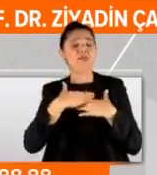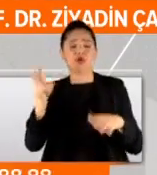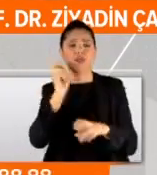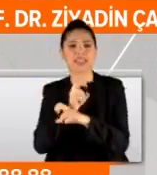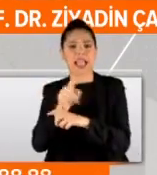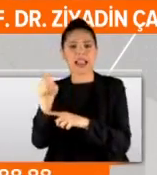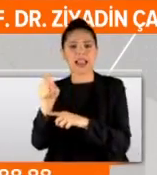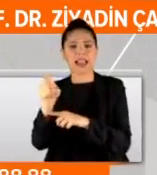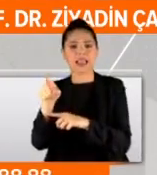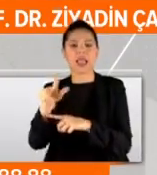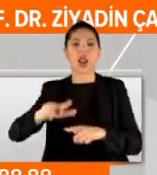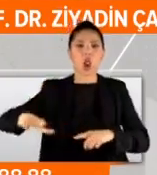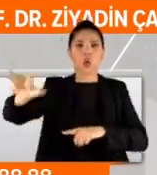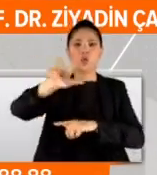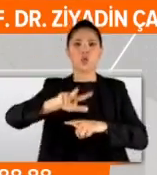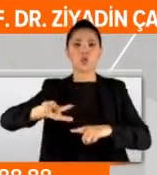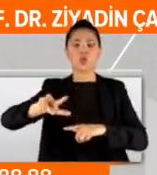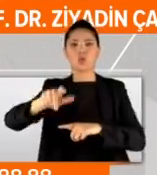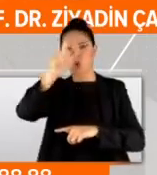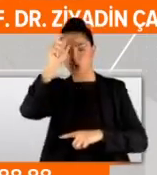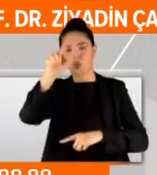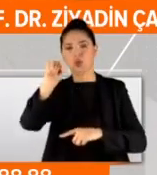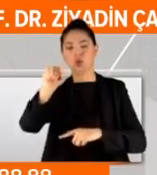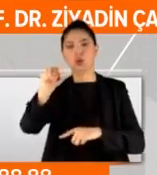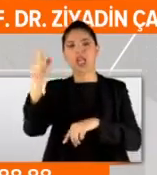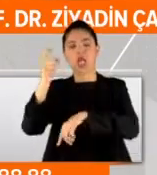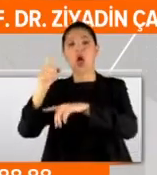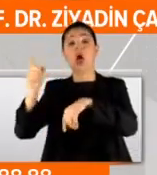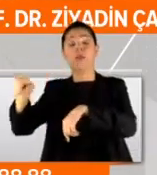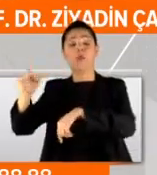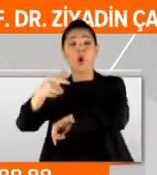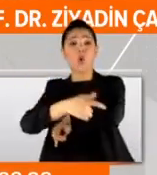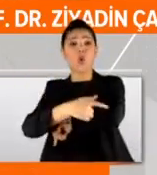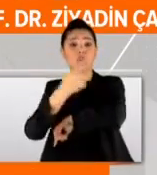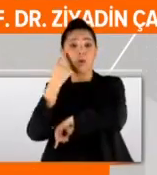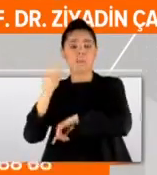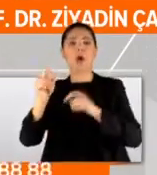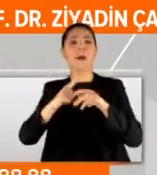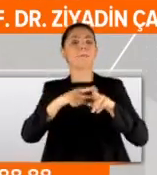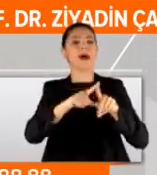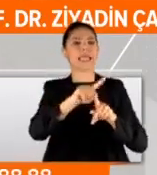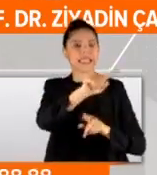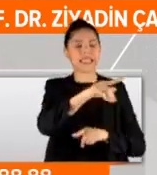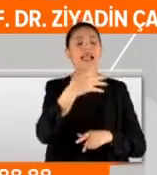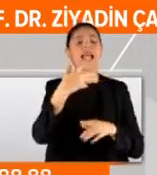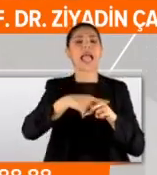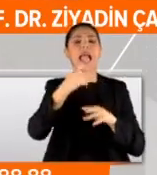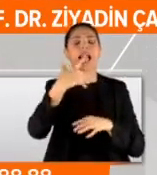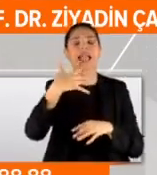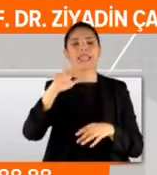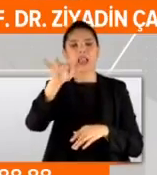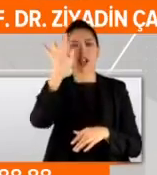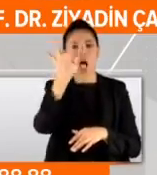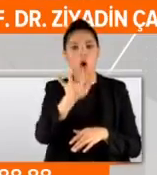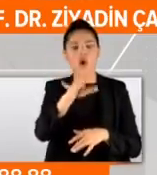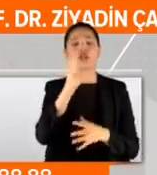bu uç, yani Türkiye tarafındaki uç. Diğer uç, batıdaki uç Ege Denizi'nin ortasına doğru gideceği için